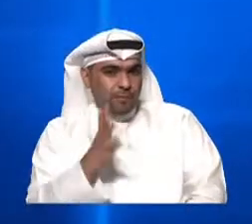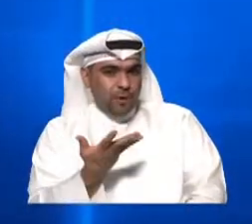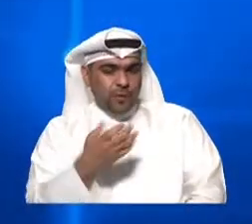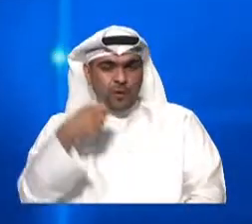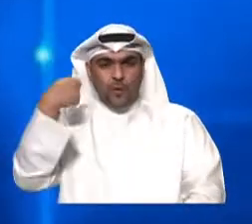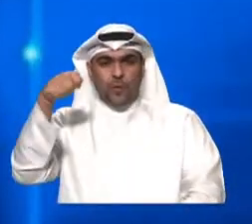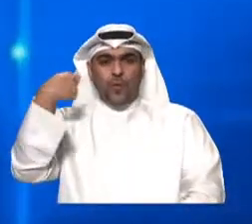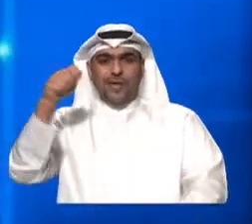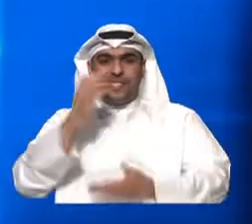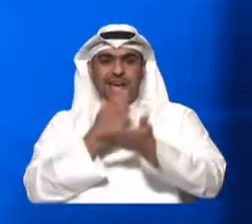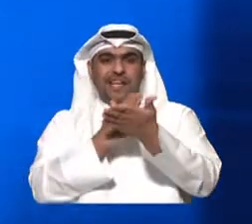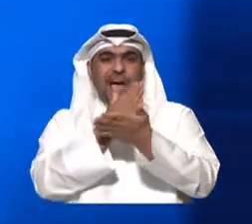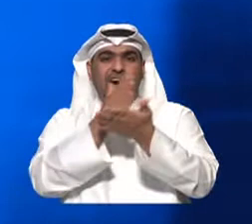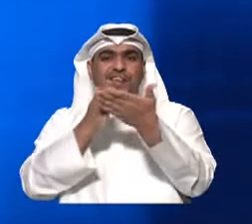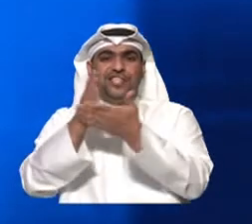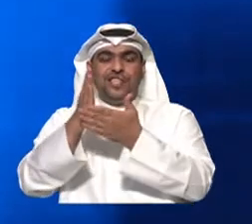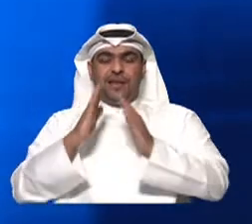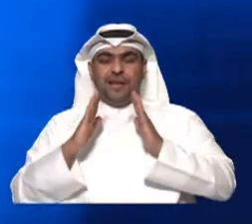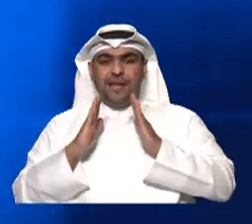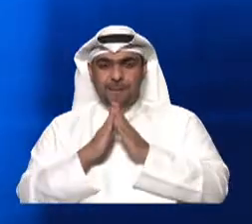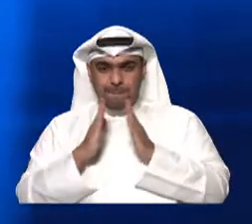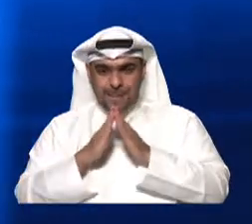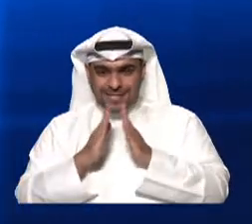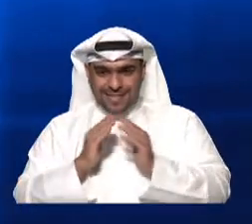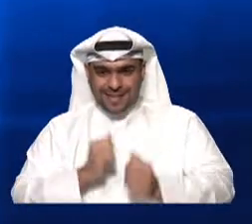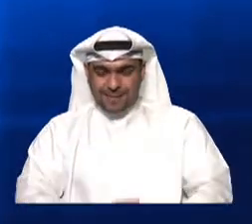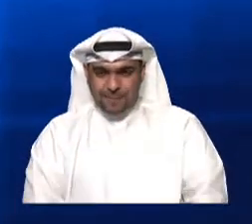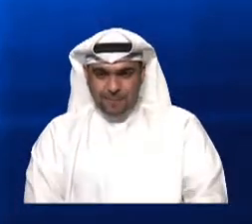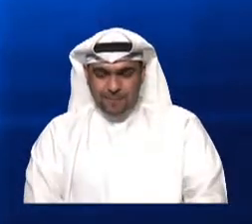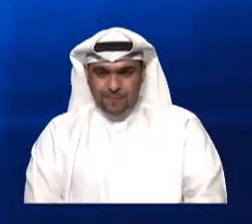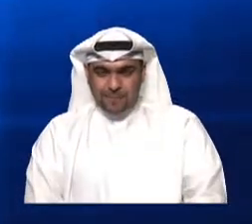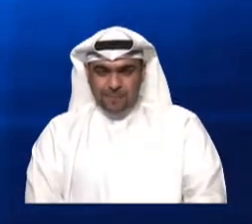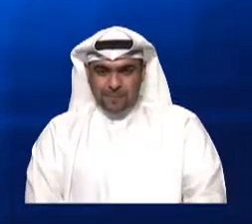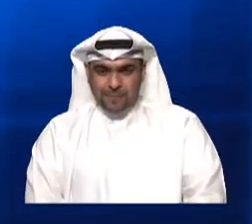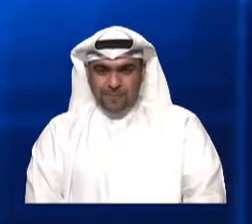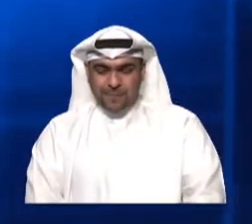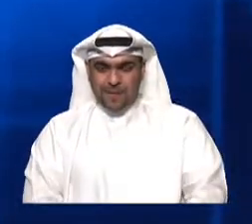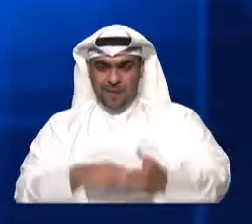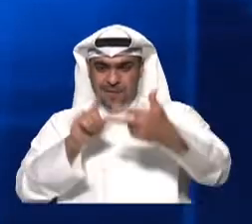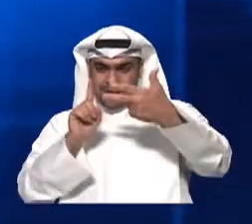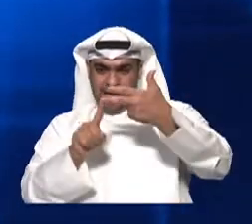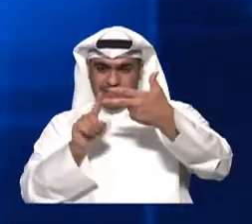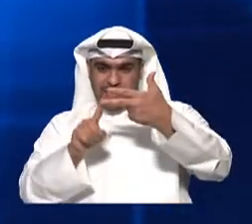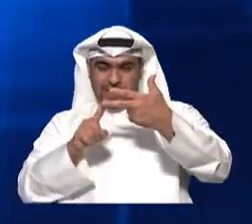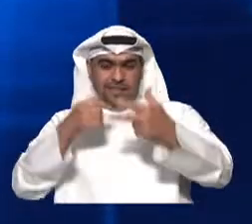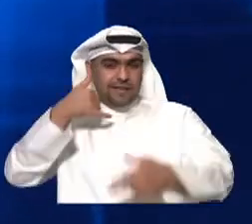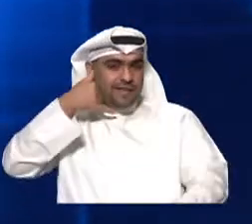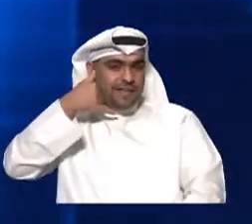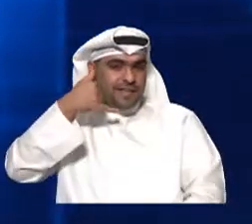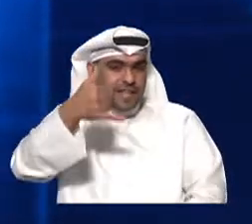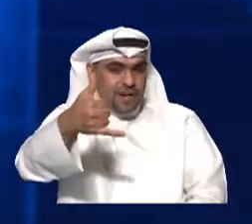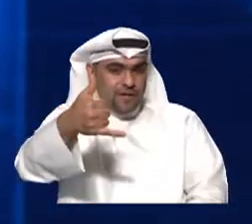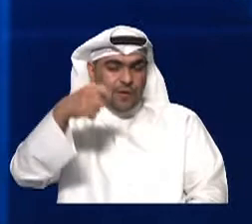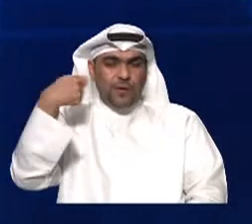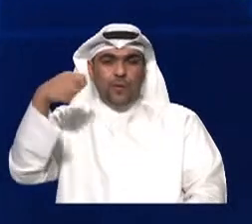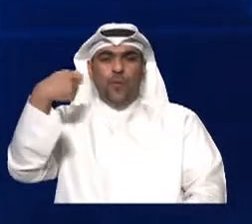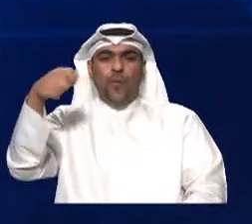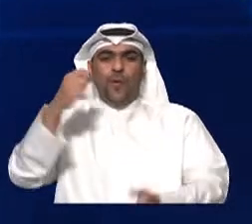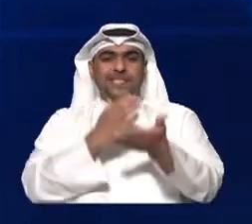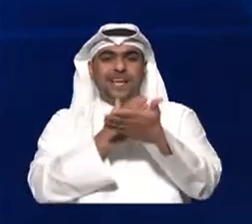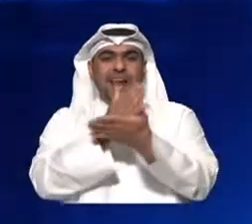سامح شكري، ونائب رئيس مجلس الوزراء وزير الخارجية في المملكة الأردنية الهاشمية الشقيقة أيمن